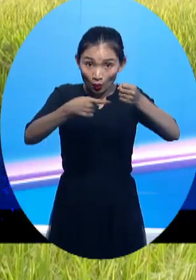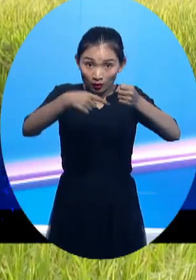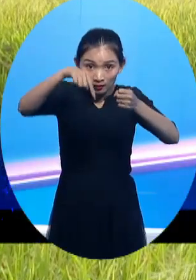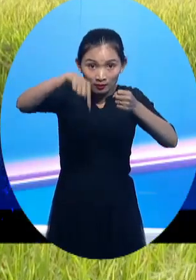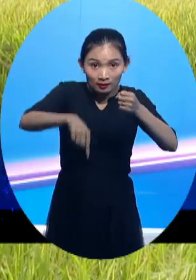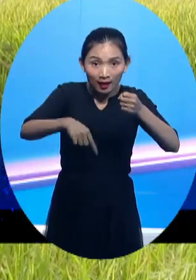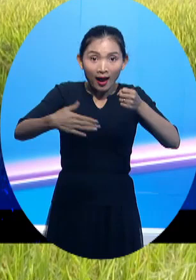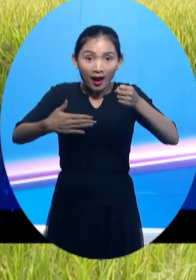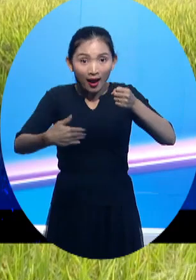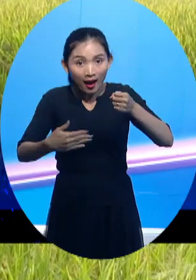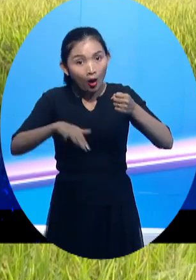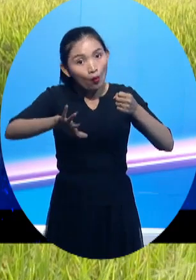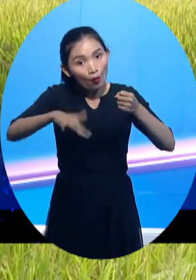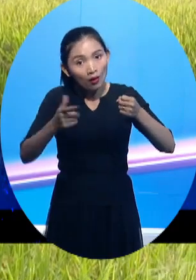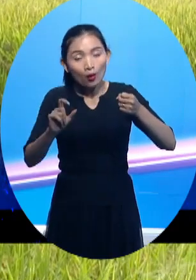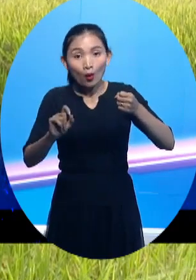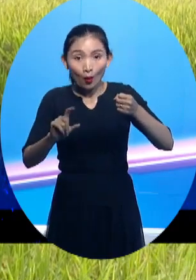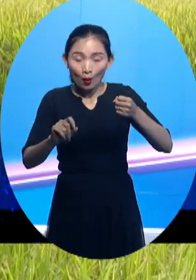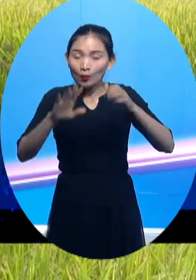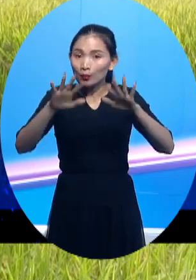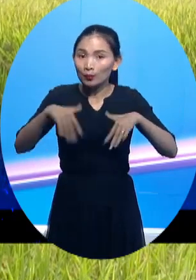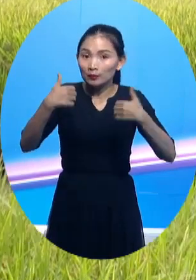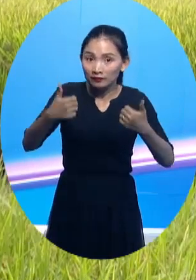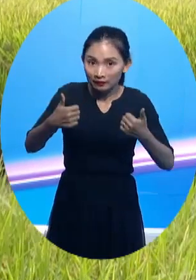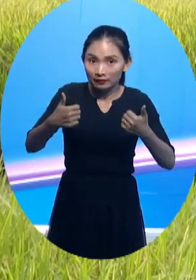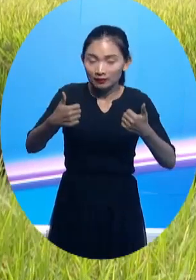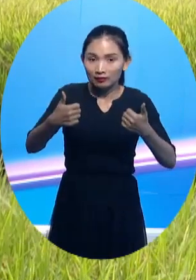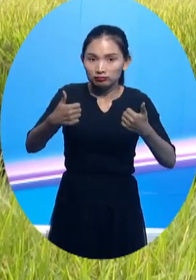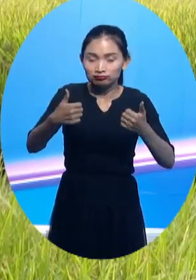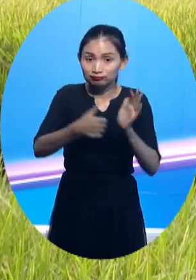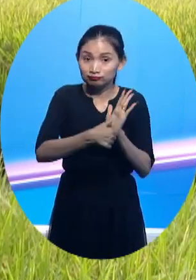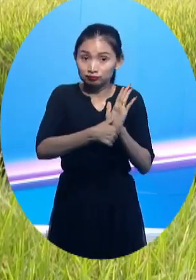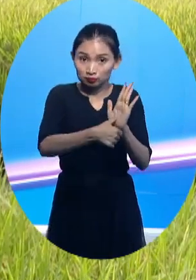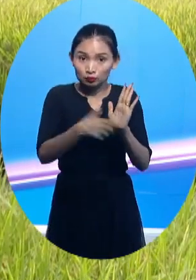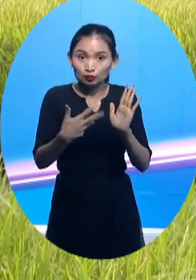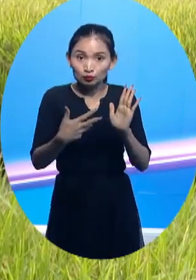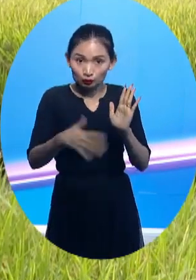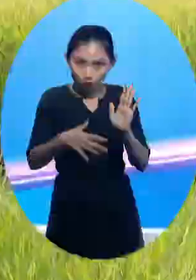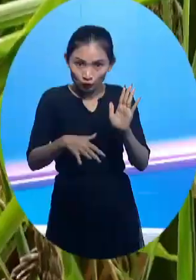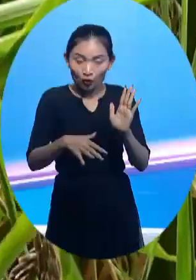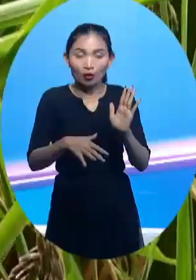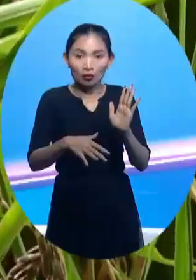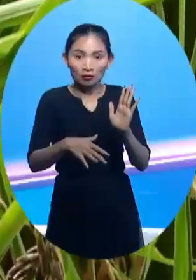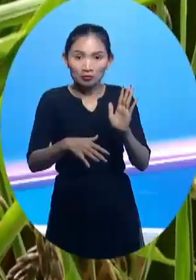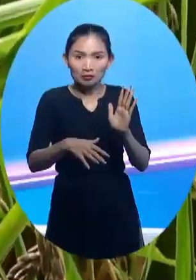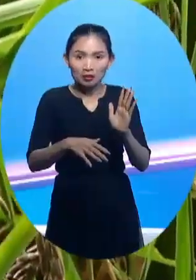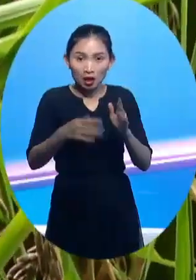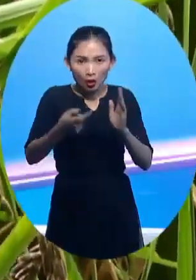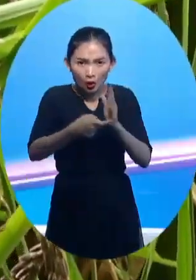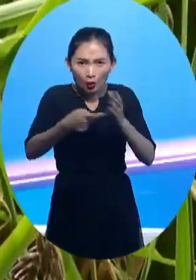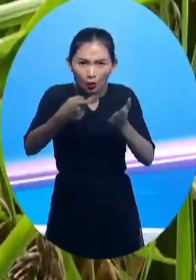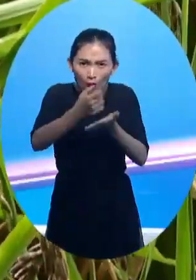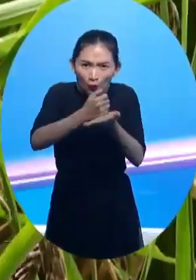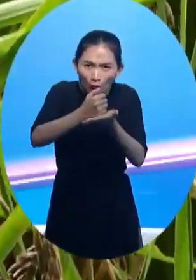cá là một mô hình mà rất là tuyệt vời và chúng ta có một cái minh chứng rất là rõ ràng là cái hạt lúa của chúng ta là hoàn toàn hữu